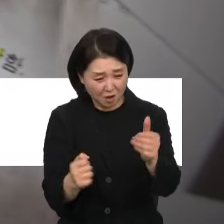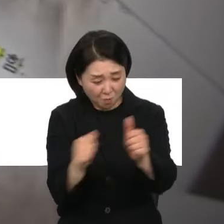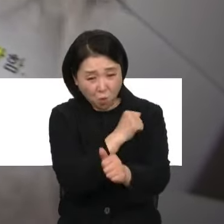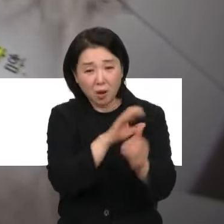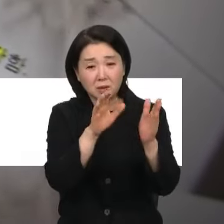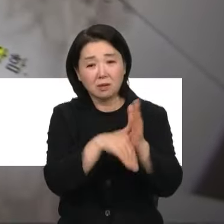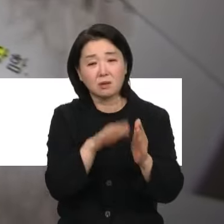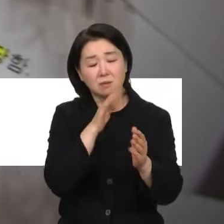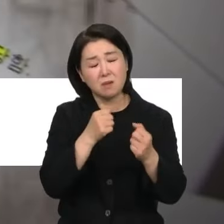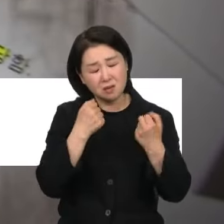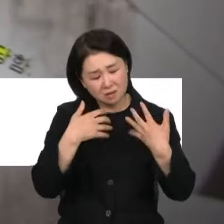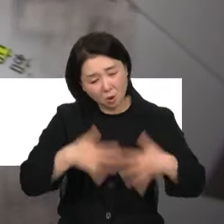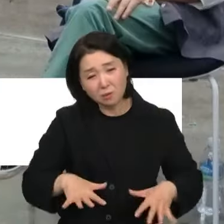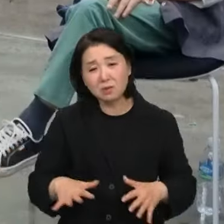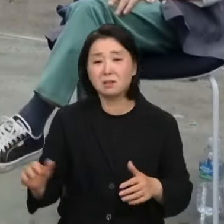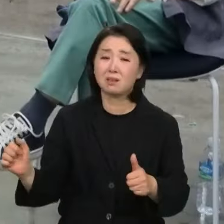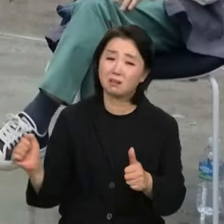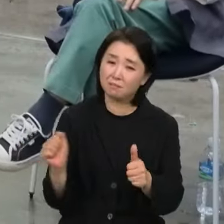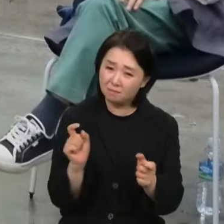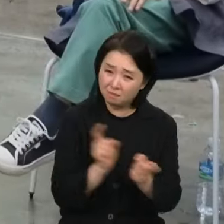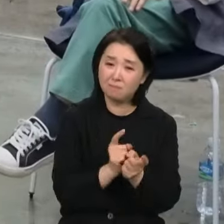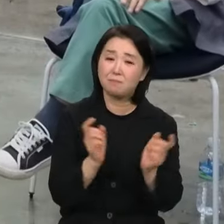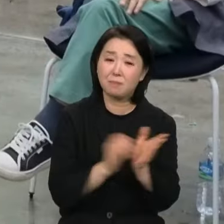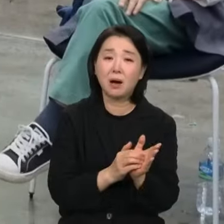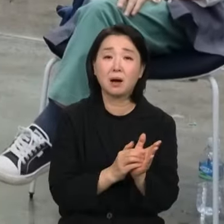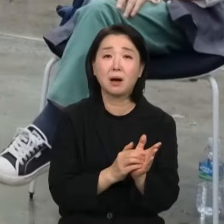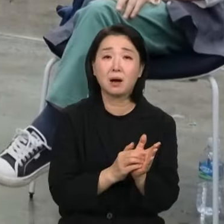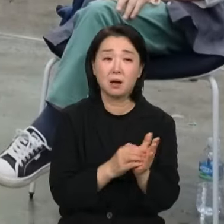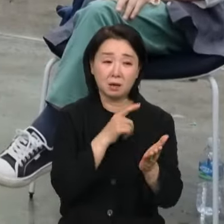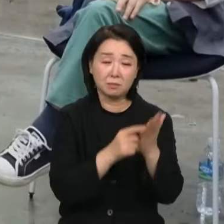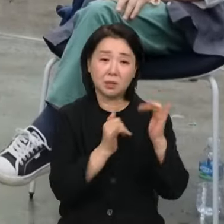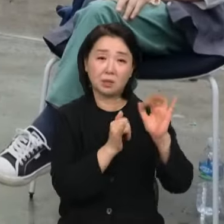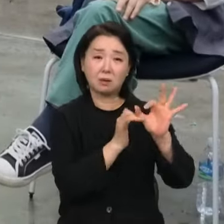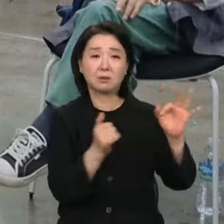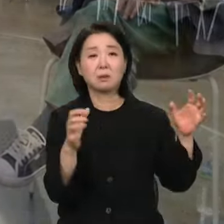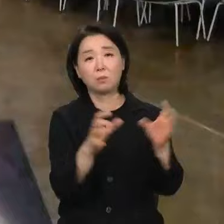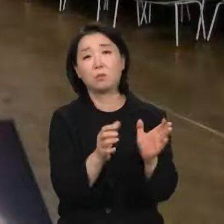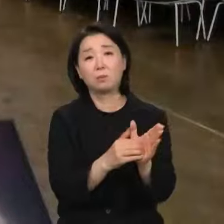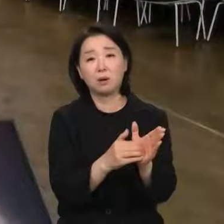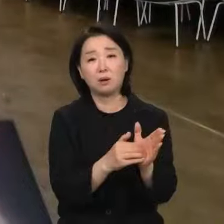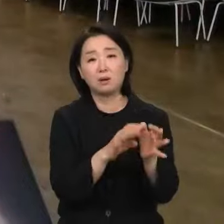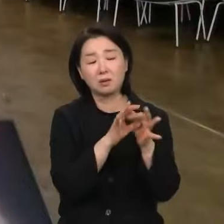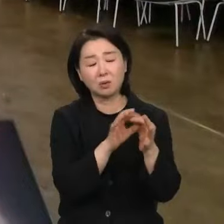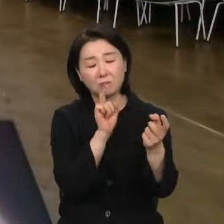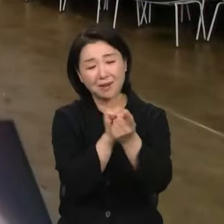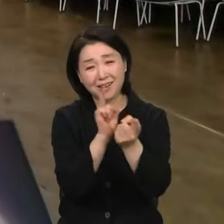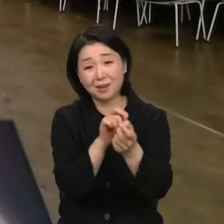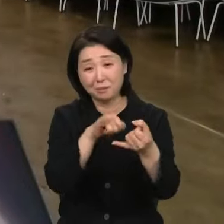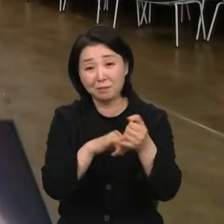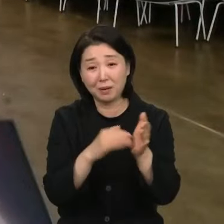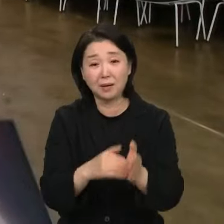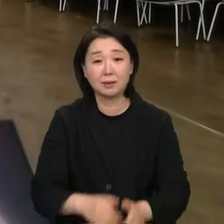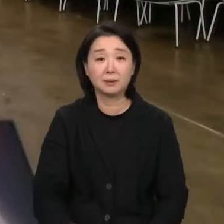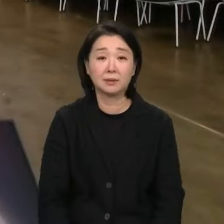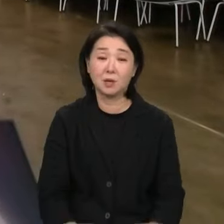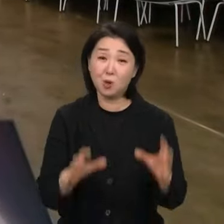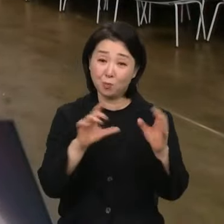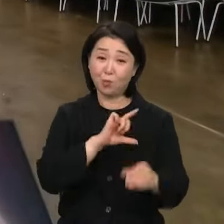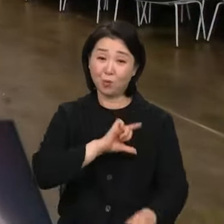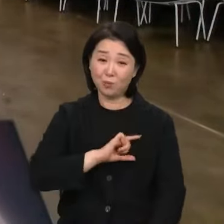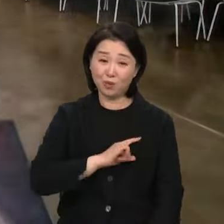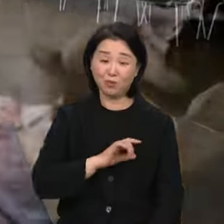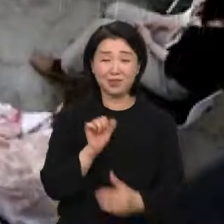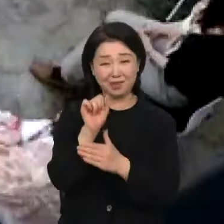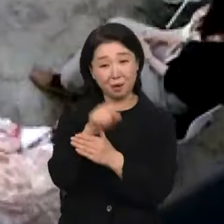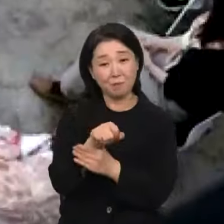무력하게 당했다는 건지. 지난달 피해자 10명이 한자리에 모였고 계속 만나기로 했습니다. 모임 이름은